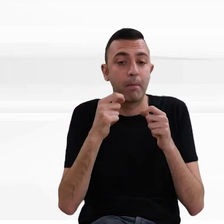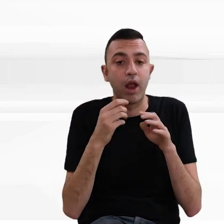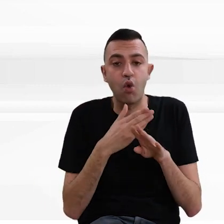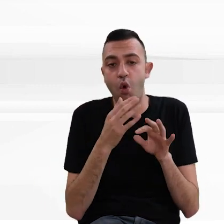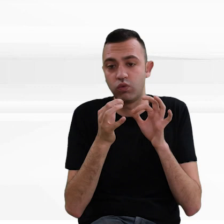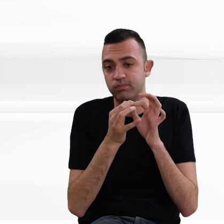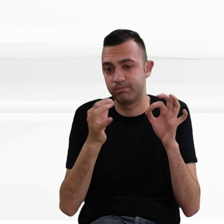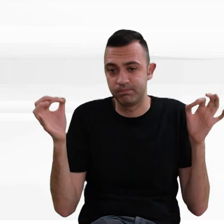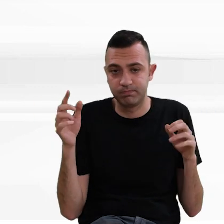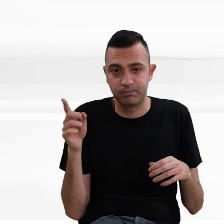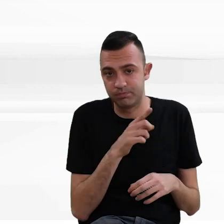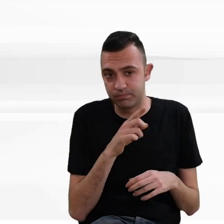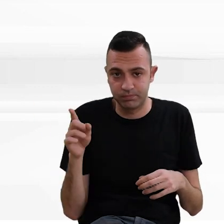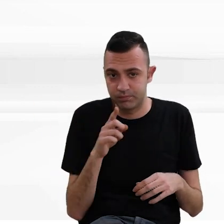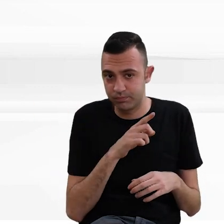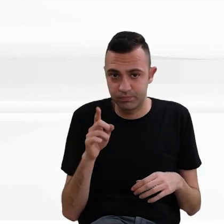uzunluğu